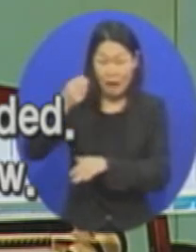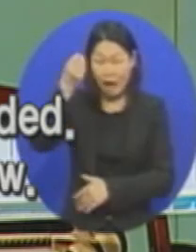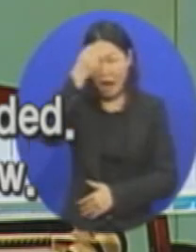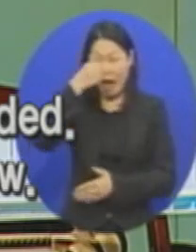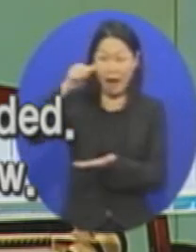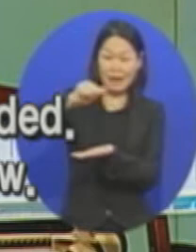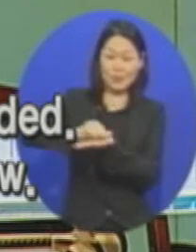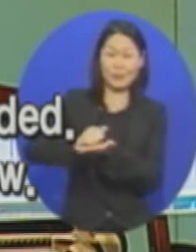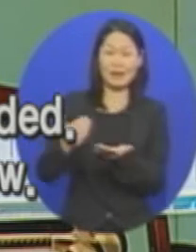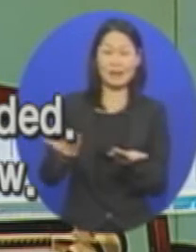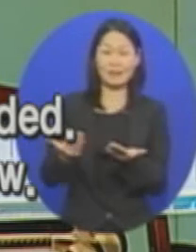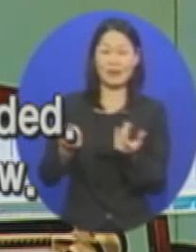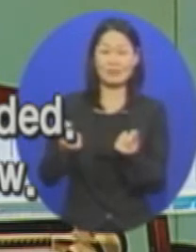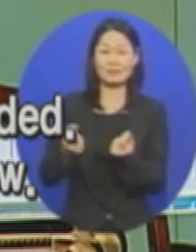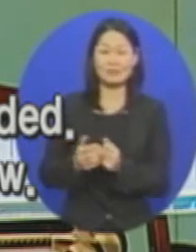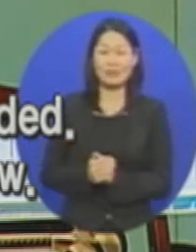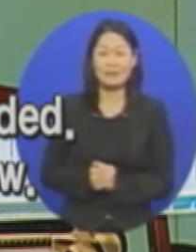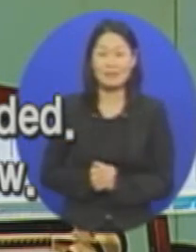노릇이죠